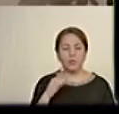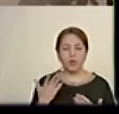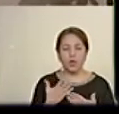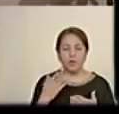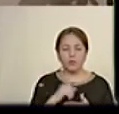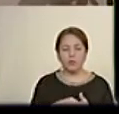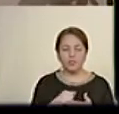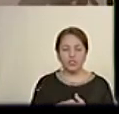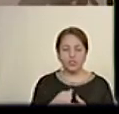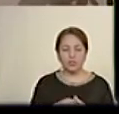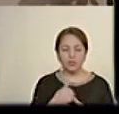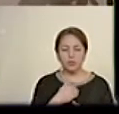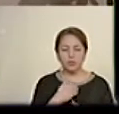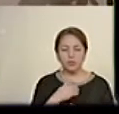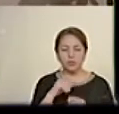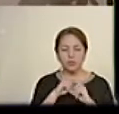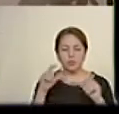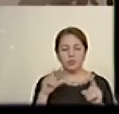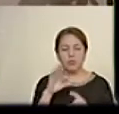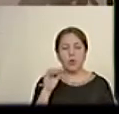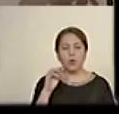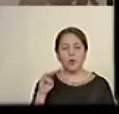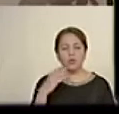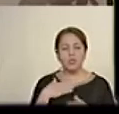хочется кричать? От радости.